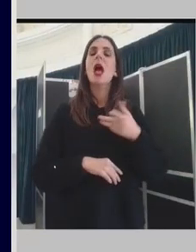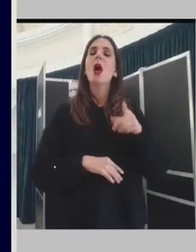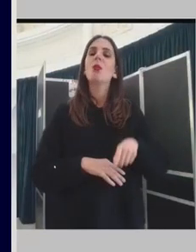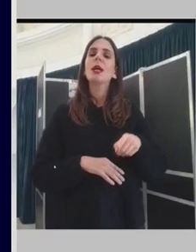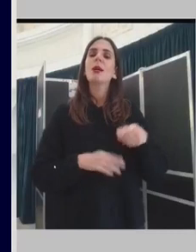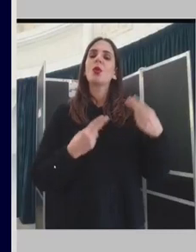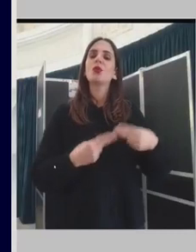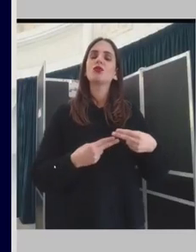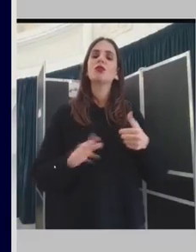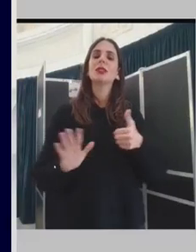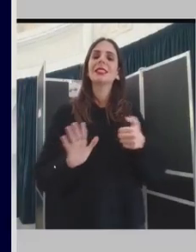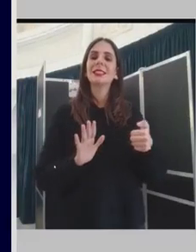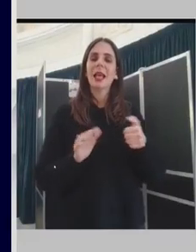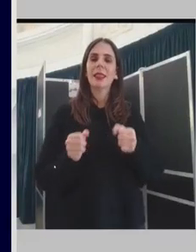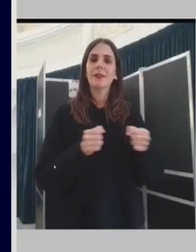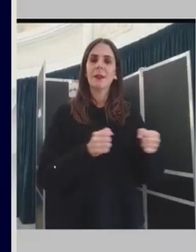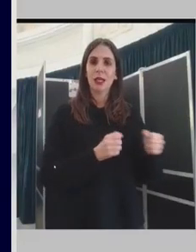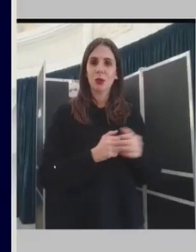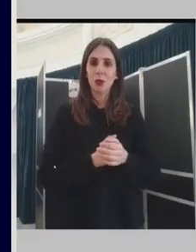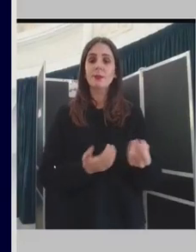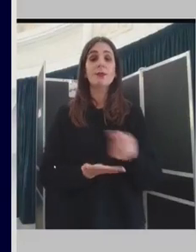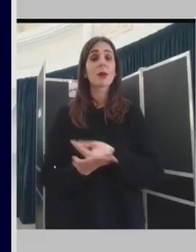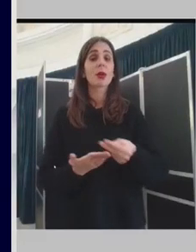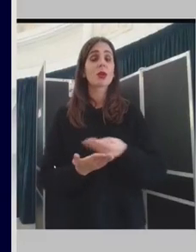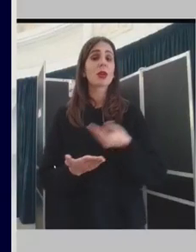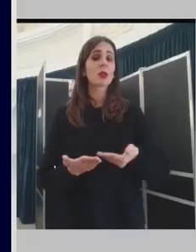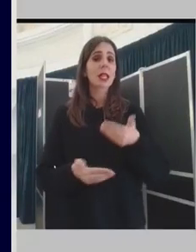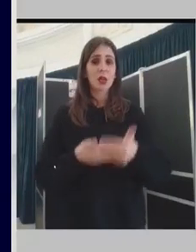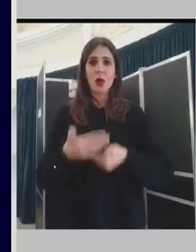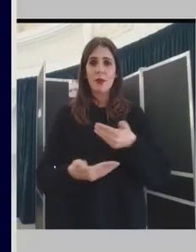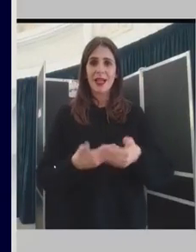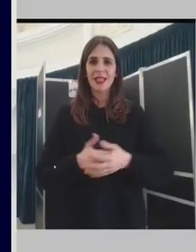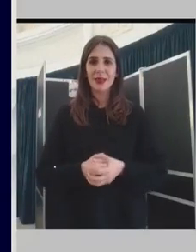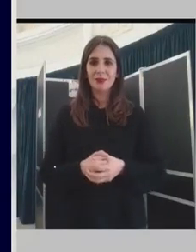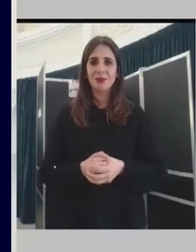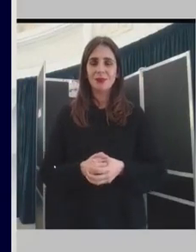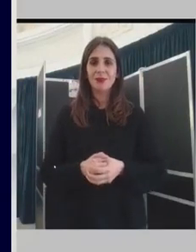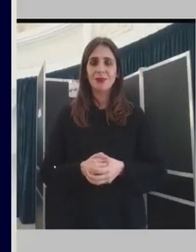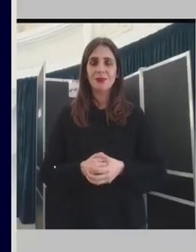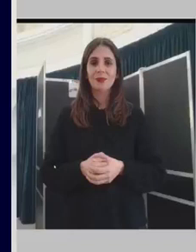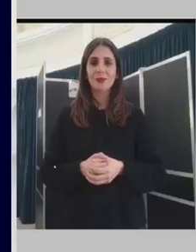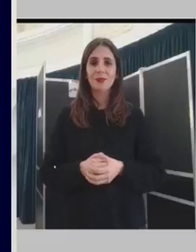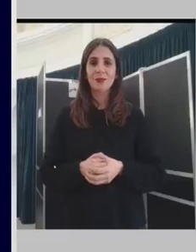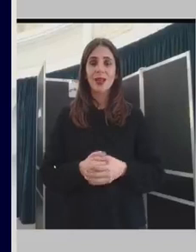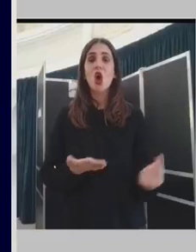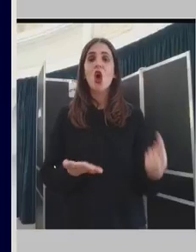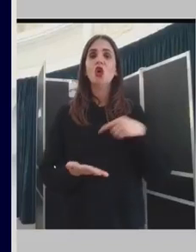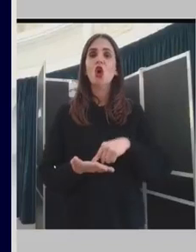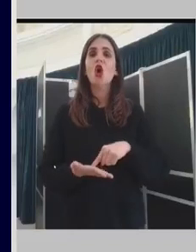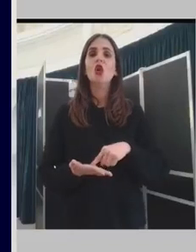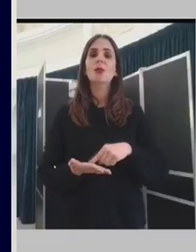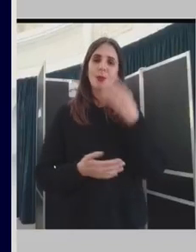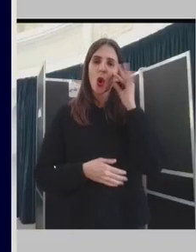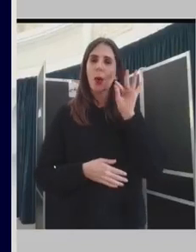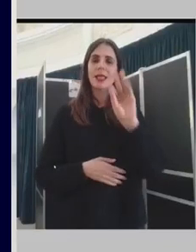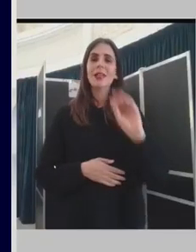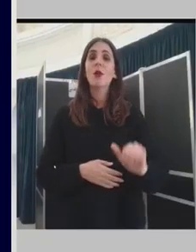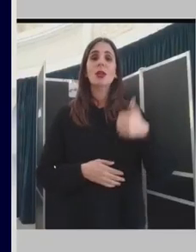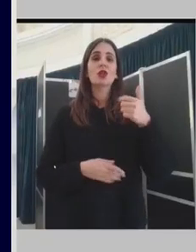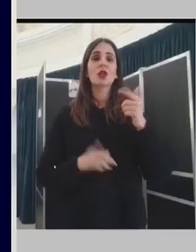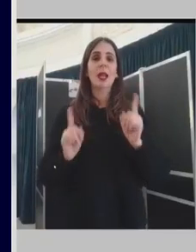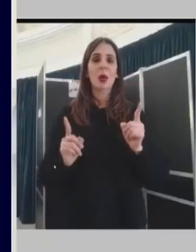progetto continua. Quello che volevo dire, tornando un attimo sempre alla nostra missione principale, cioè donazione di